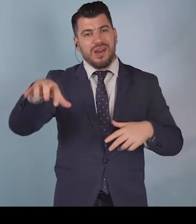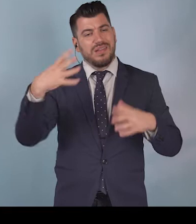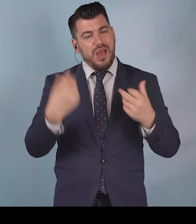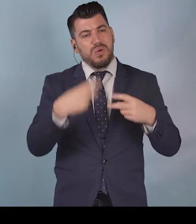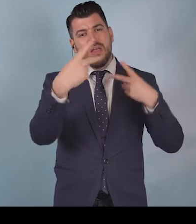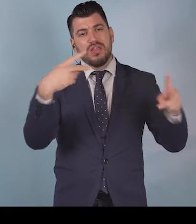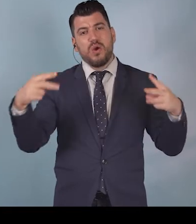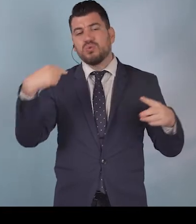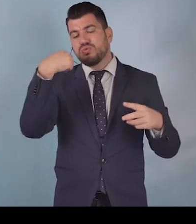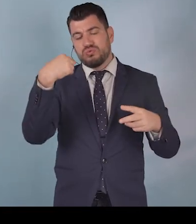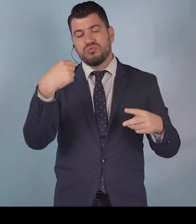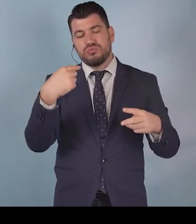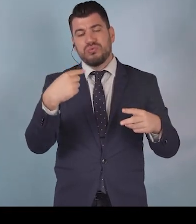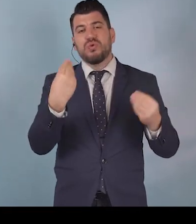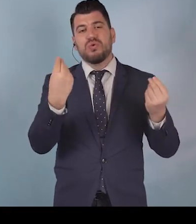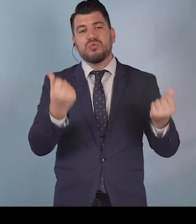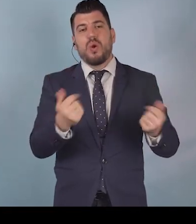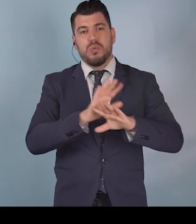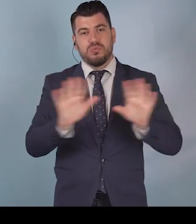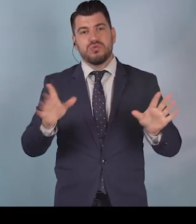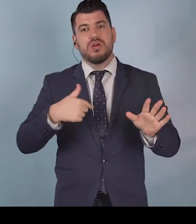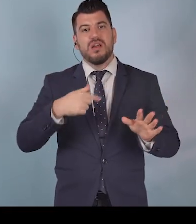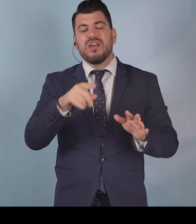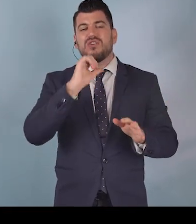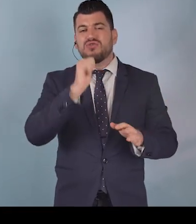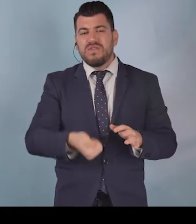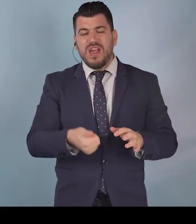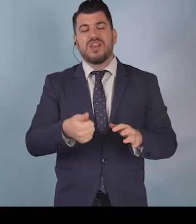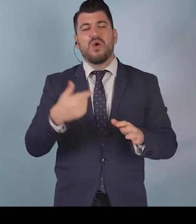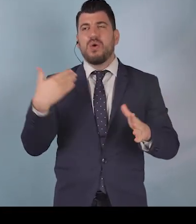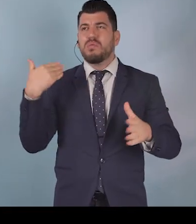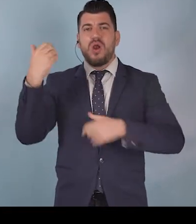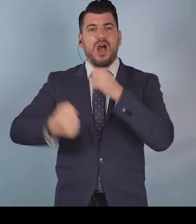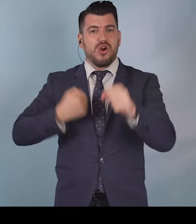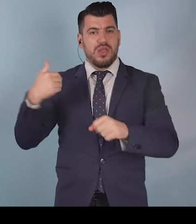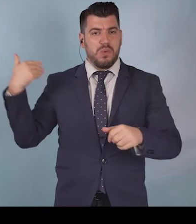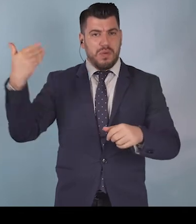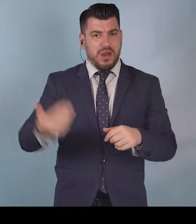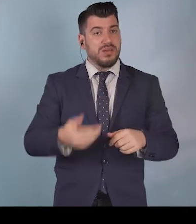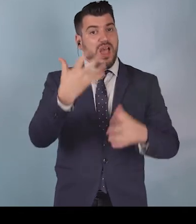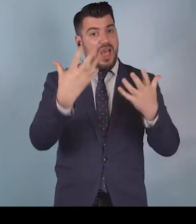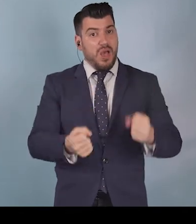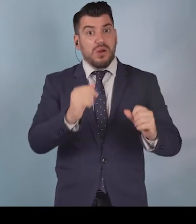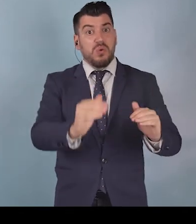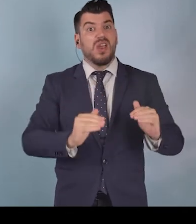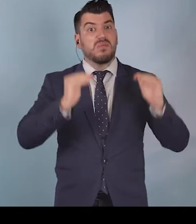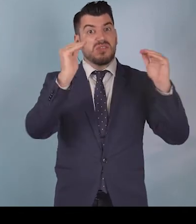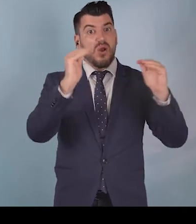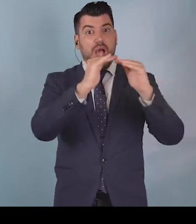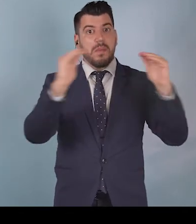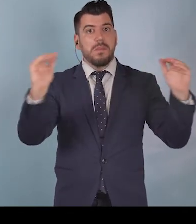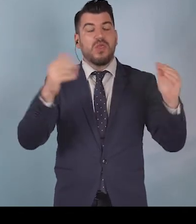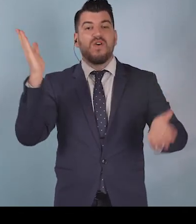προφίλ. Υπάρχουν χώρες σαν το Βέλγιο και την Ολλανδία, που ενώ έχουν κάνει πολλές νομαθητικές πρωτοβουλίες μέσα στα χρόνια, τις δεκαετίες που